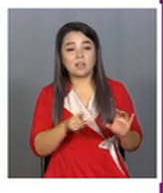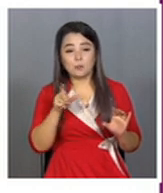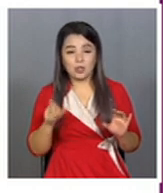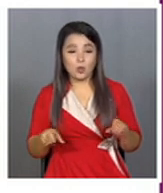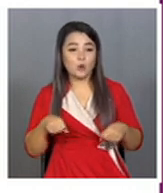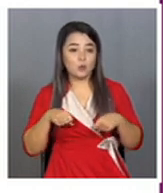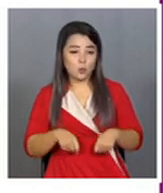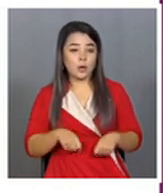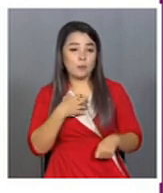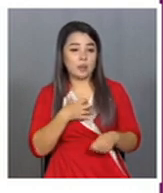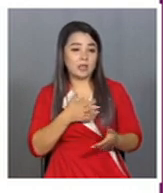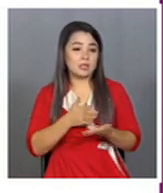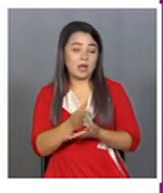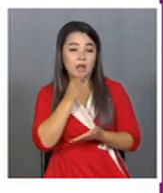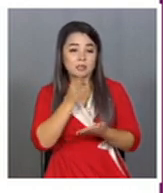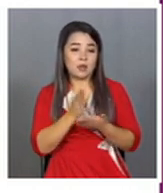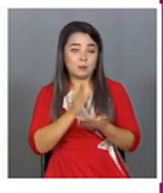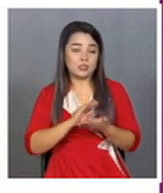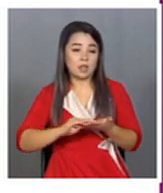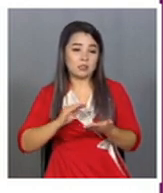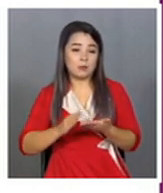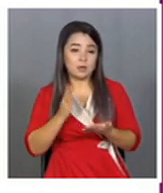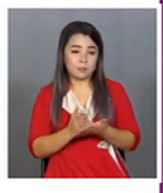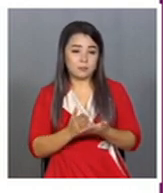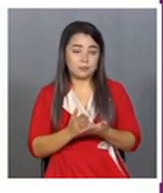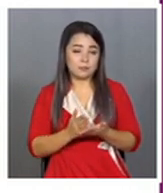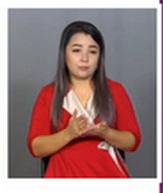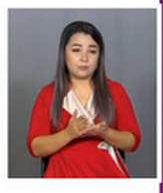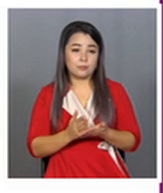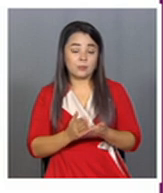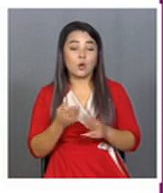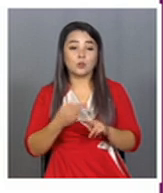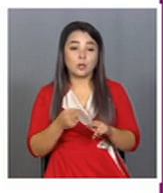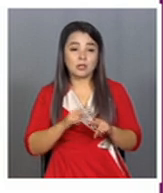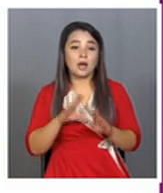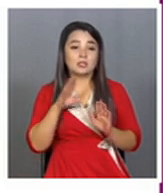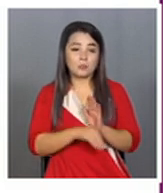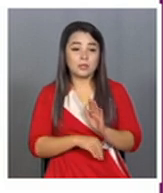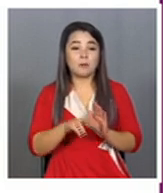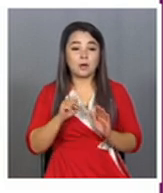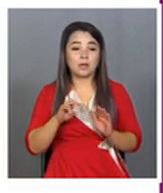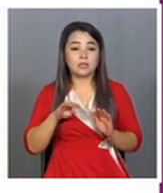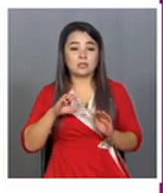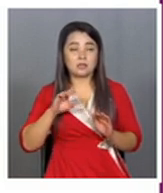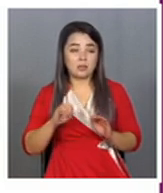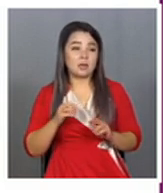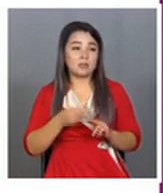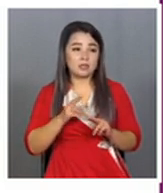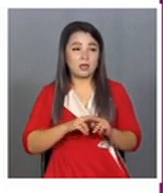адамдардың құқығына негізделу керек деп жазған екен. Сонымен қатар Монтескье парсы